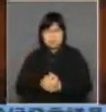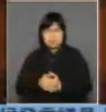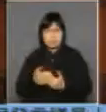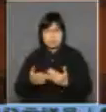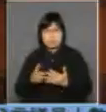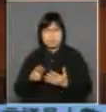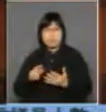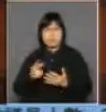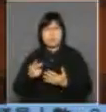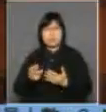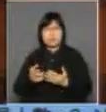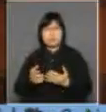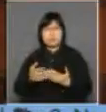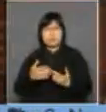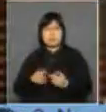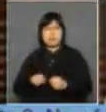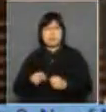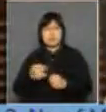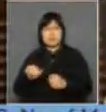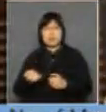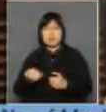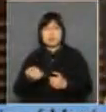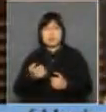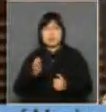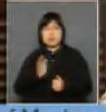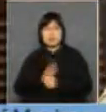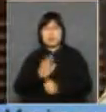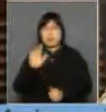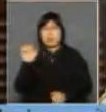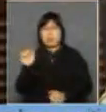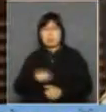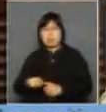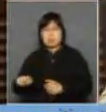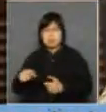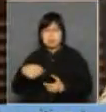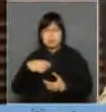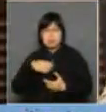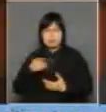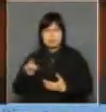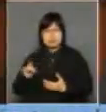件大事，帮到忙。我可以说张炳良这一招呢，